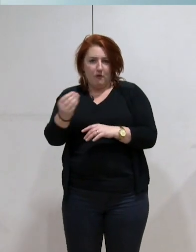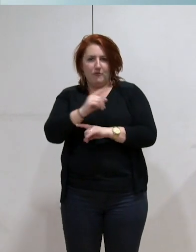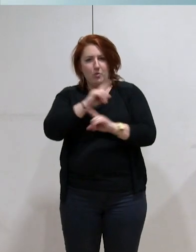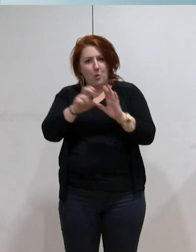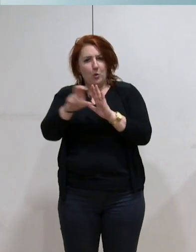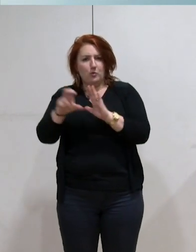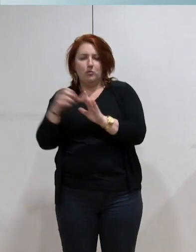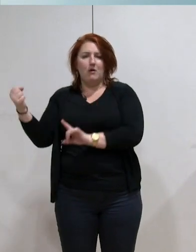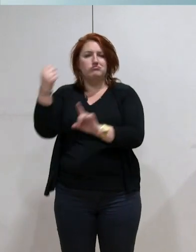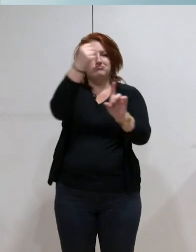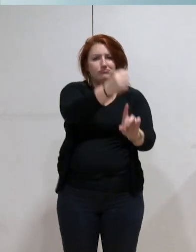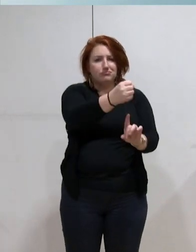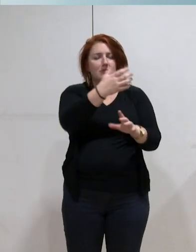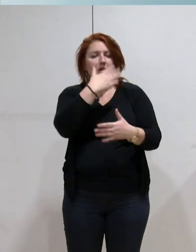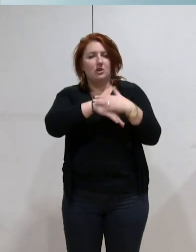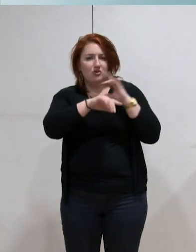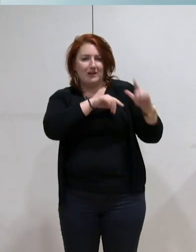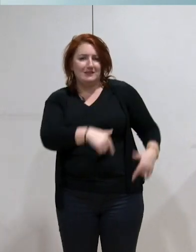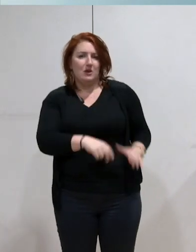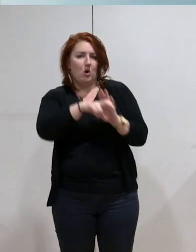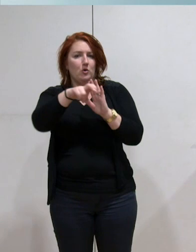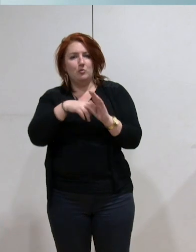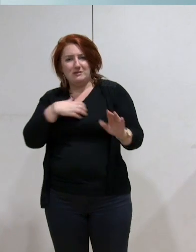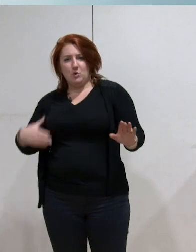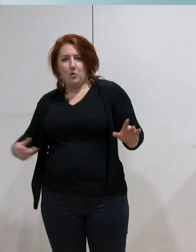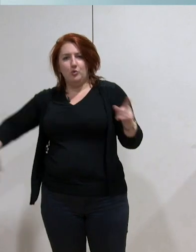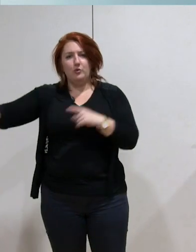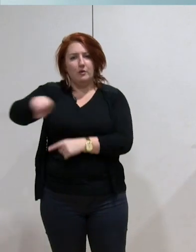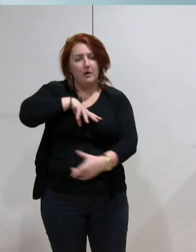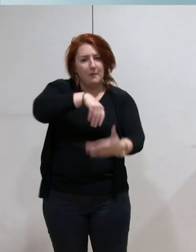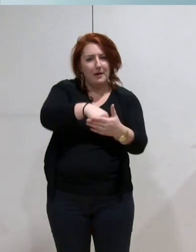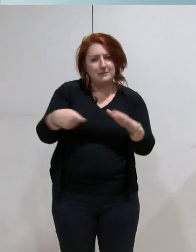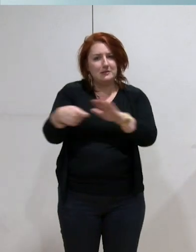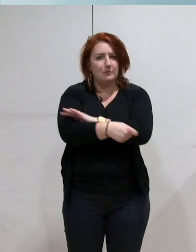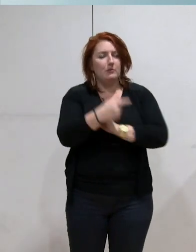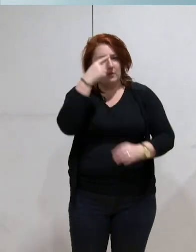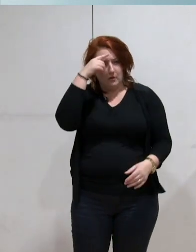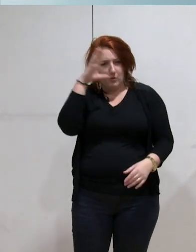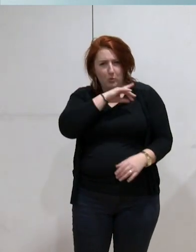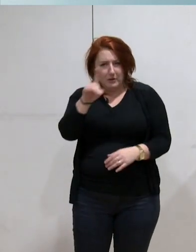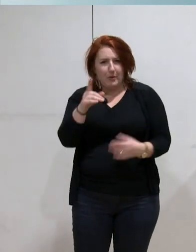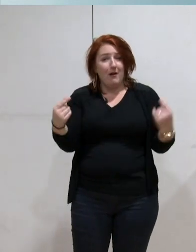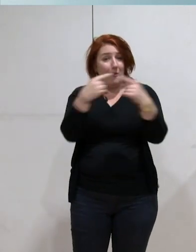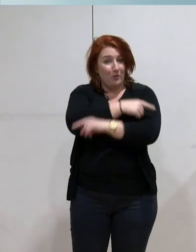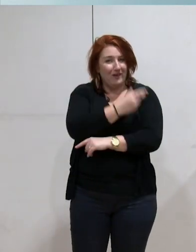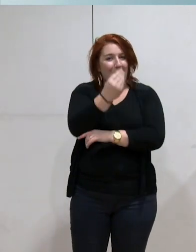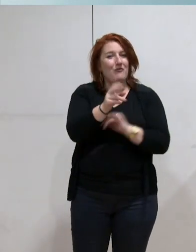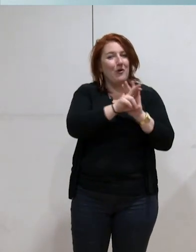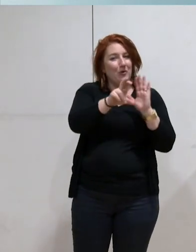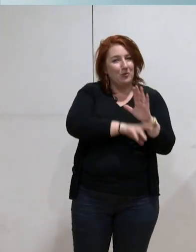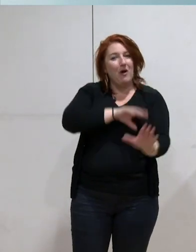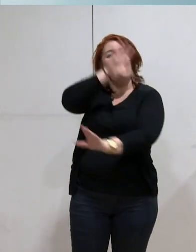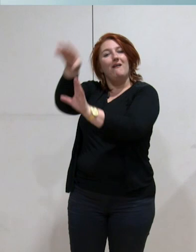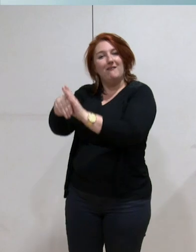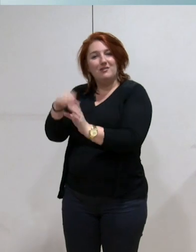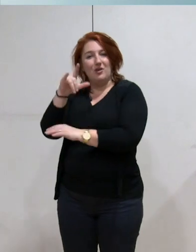grenblois que nous accueillons dans les écoles grenobloises je rappelle que nous votons régulièrement les délibérations inverses pour les enfants grenoblois qui sont